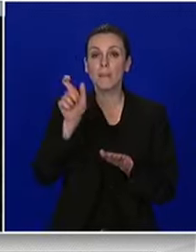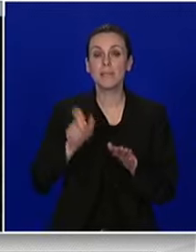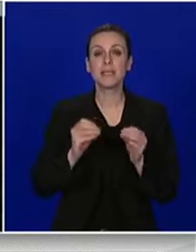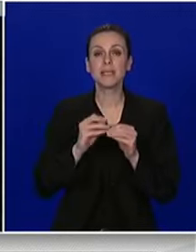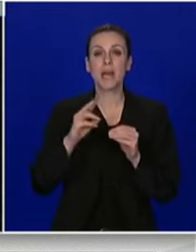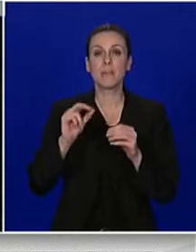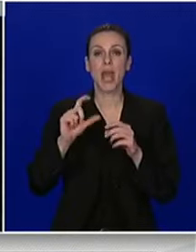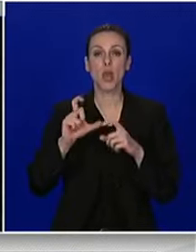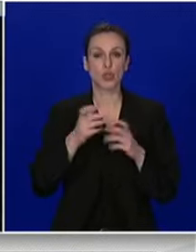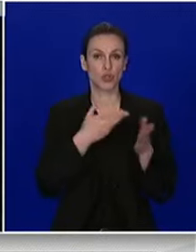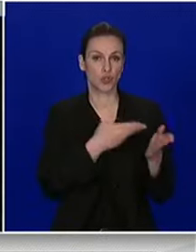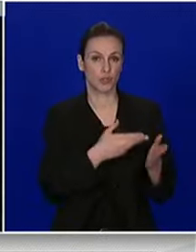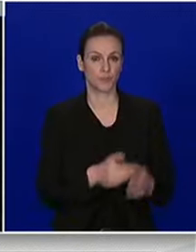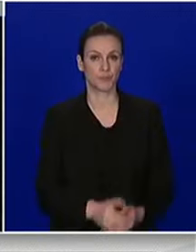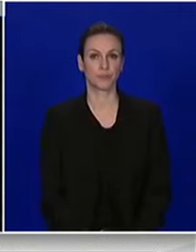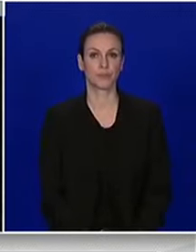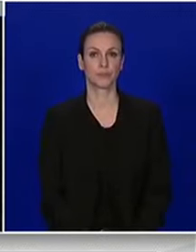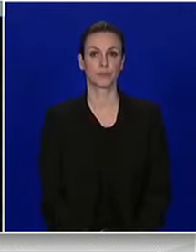Beroš,